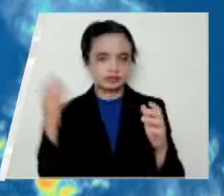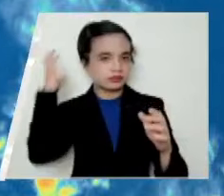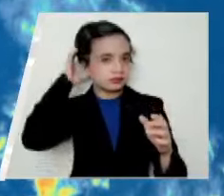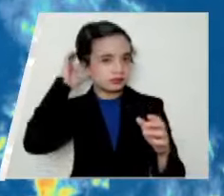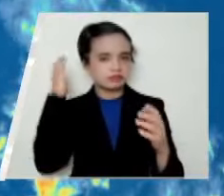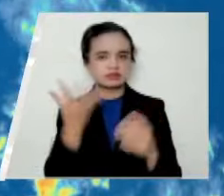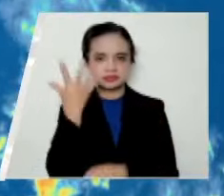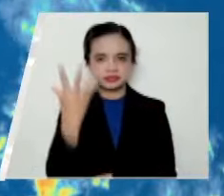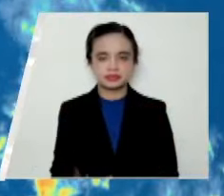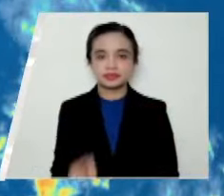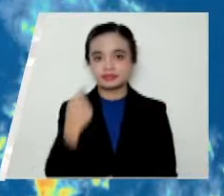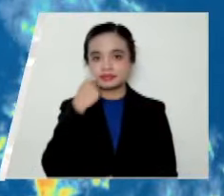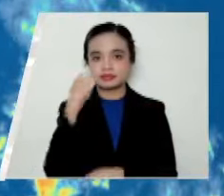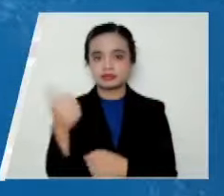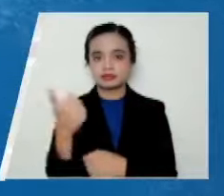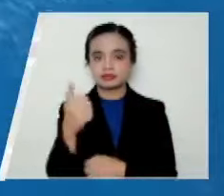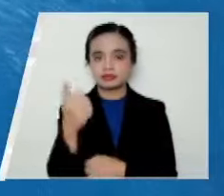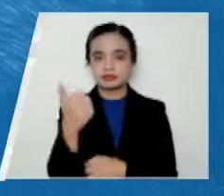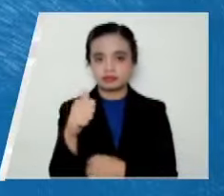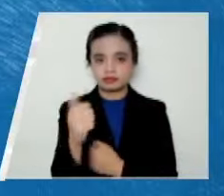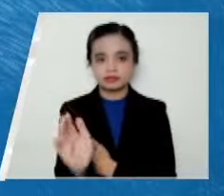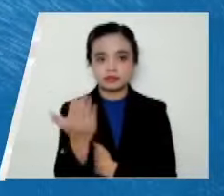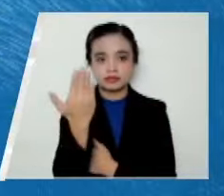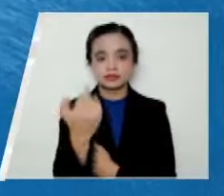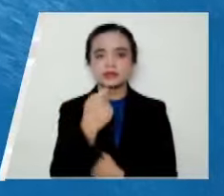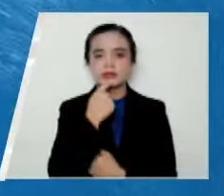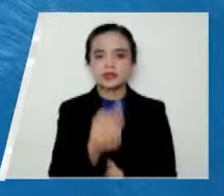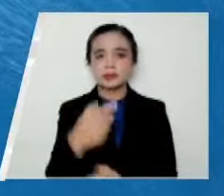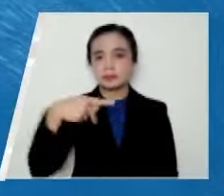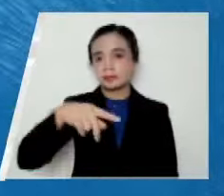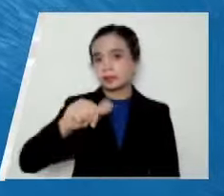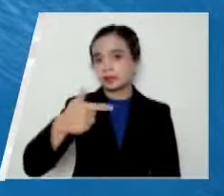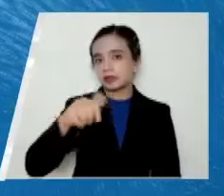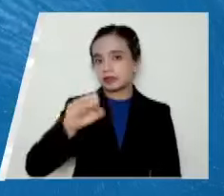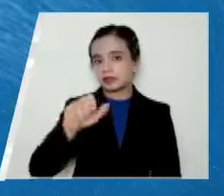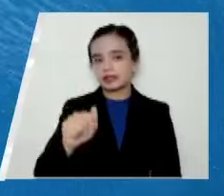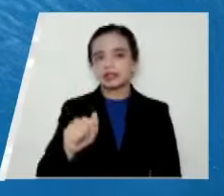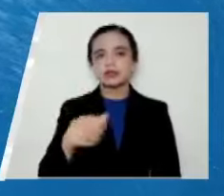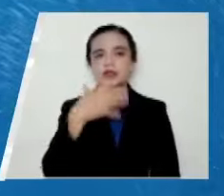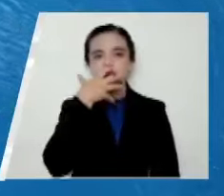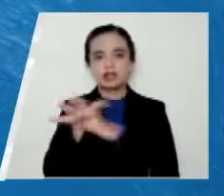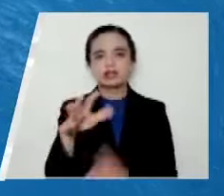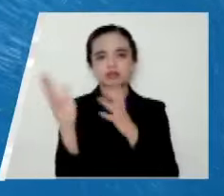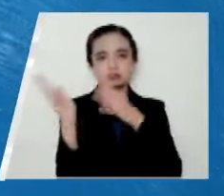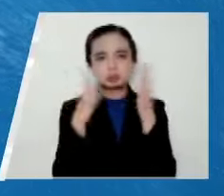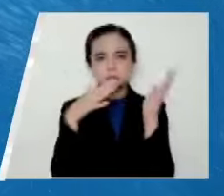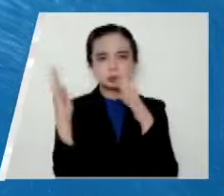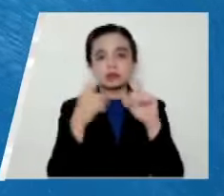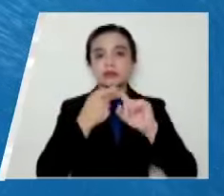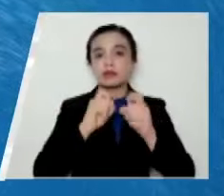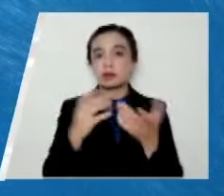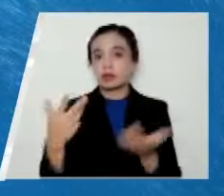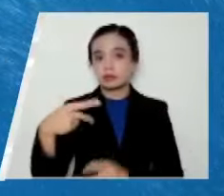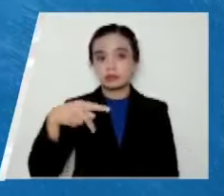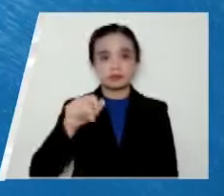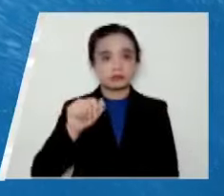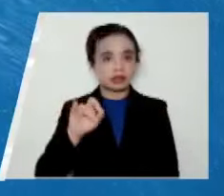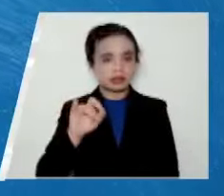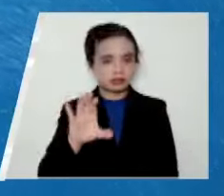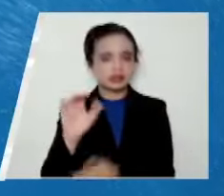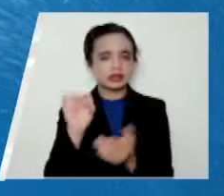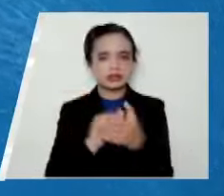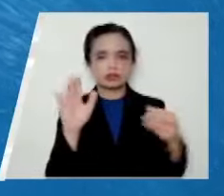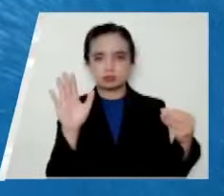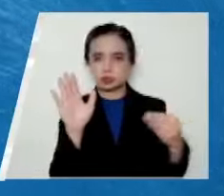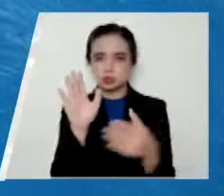umaga. Ayon sa PAGASA, sa kasalukuyan, easterlies o yung mainit na hangin mula sa karagatang Pasifiko ang nakakaapekto sa silangang bahagi